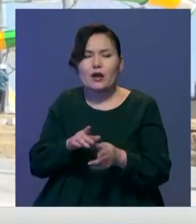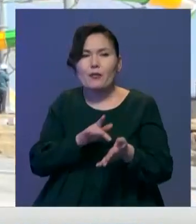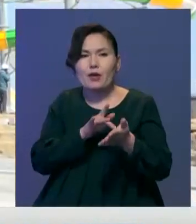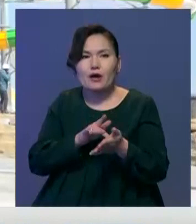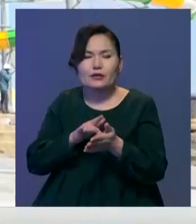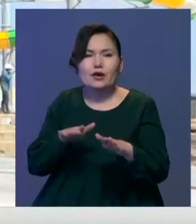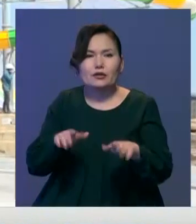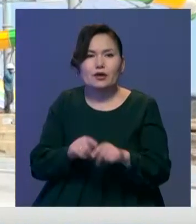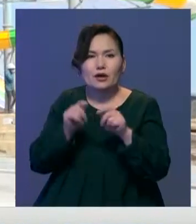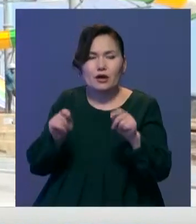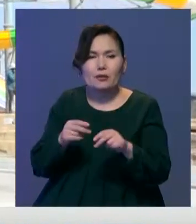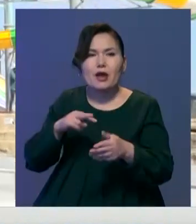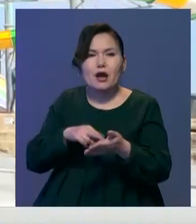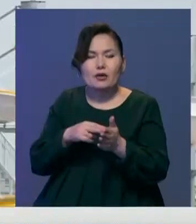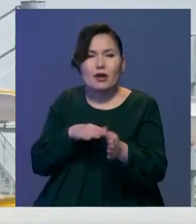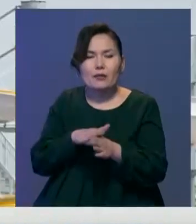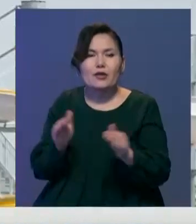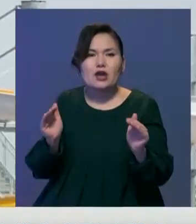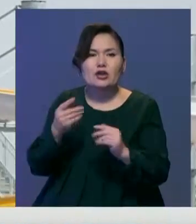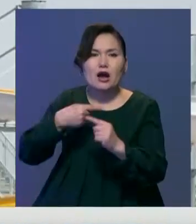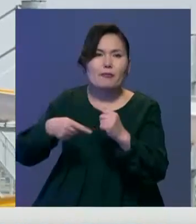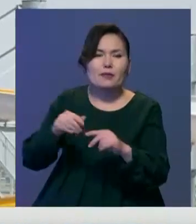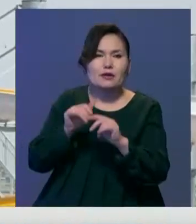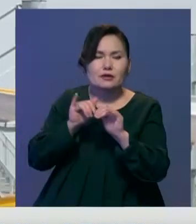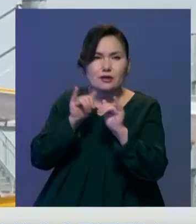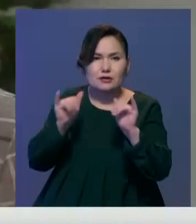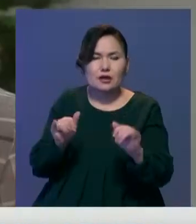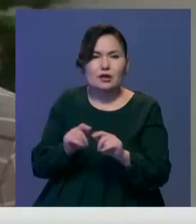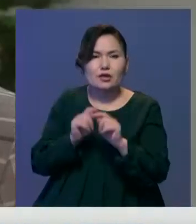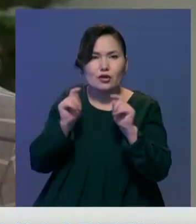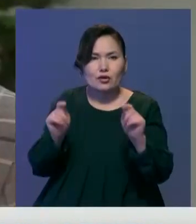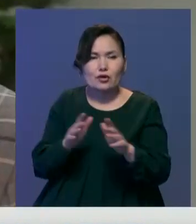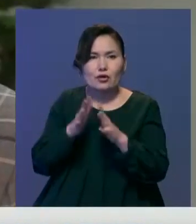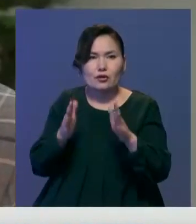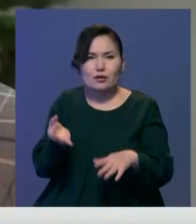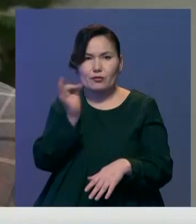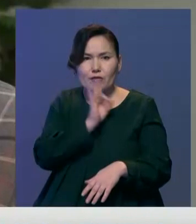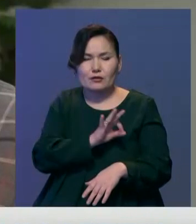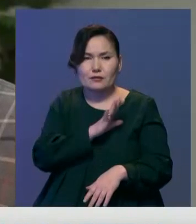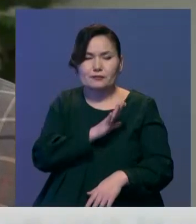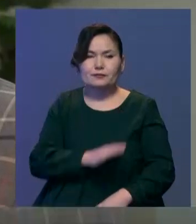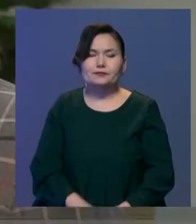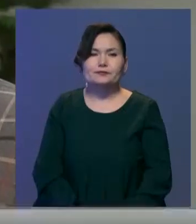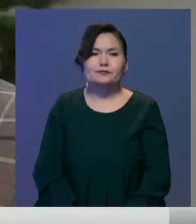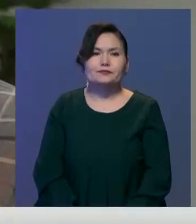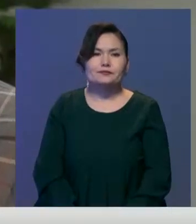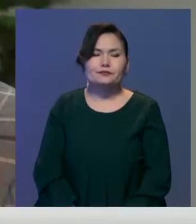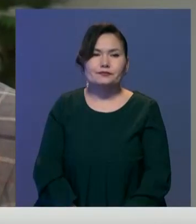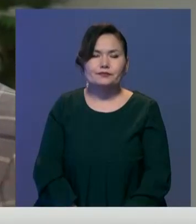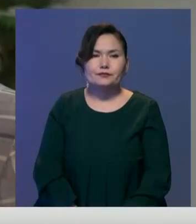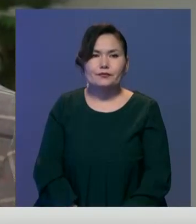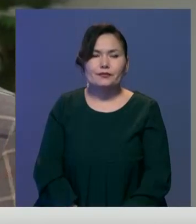жаңа жобалардың жүзеге асуы шағын бизнестің өркендеуіне де жол ашты. Семинаров, тренингов, чтобы они были